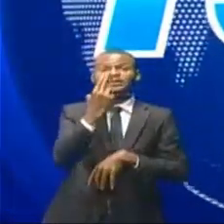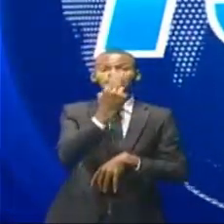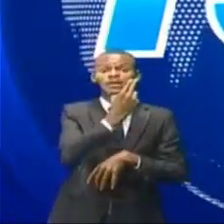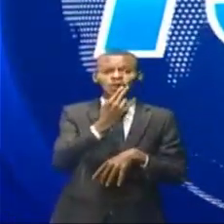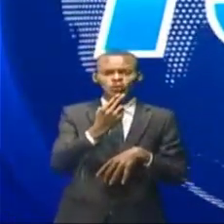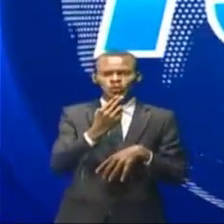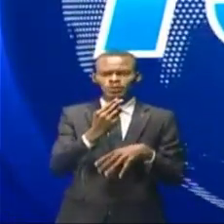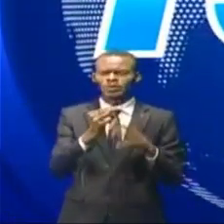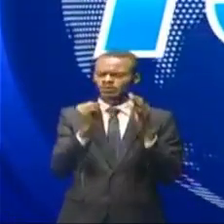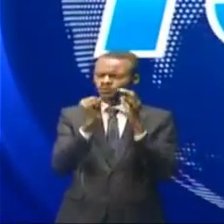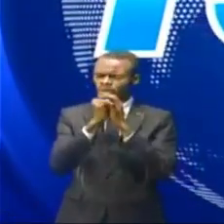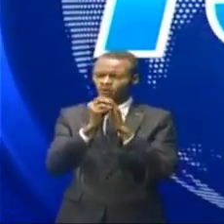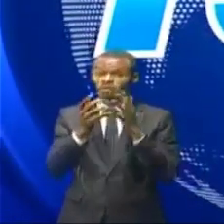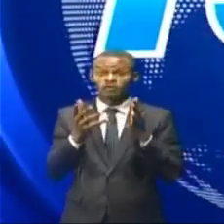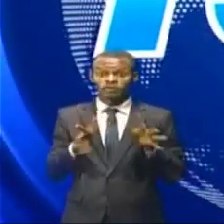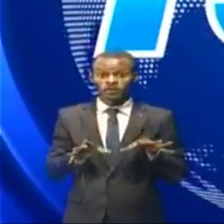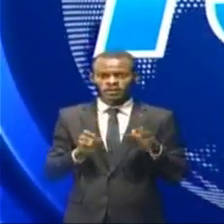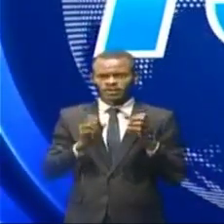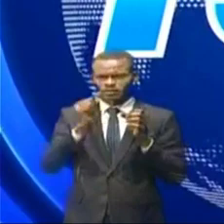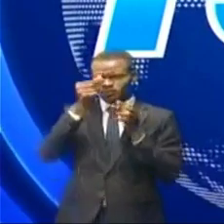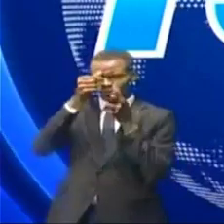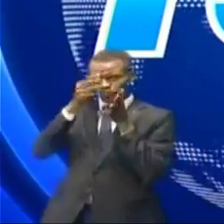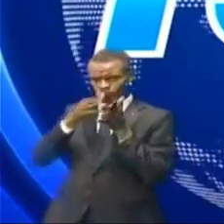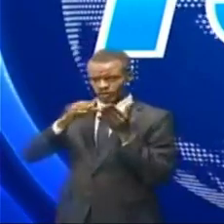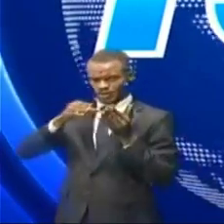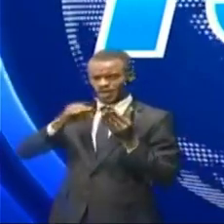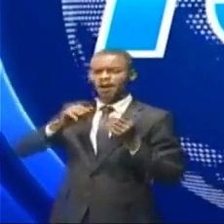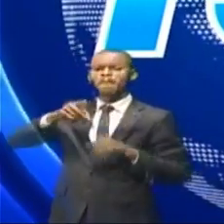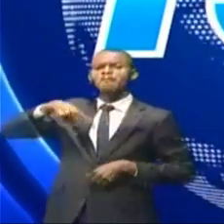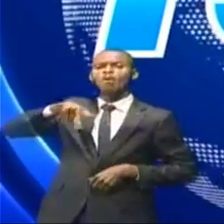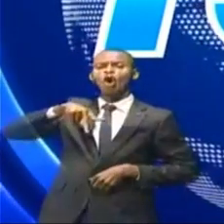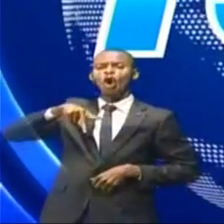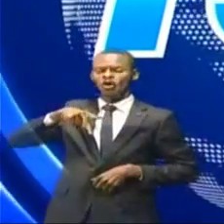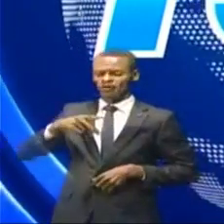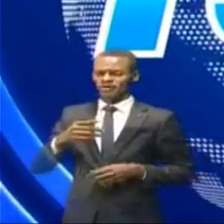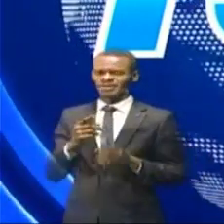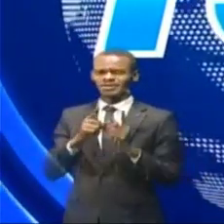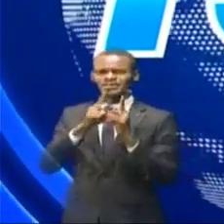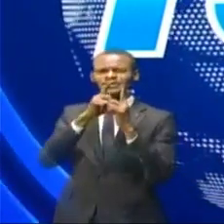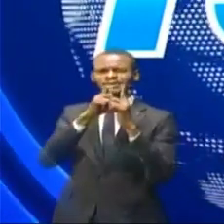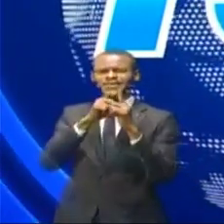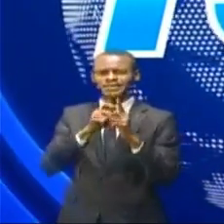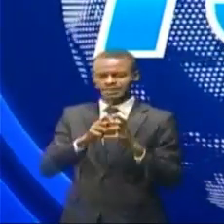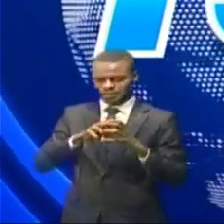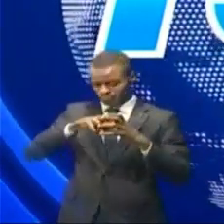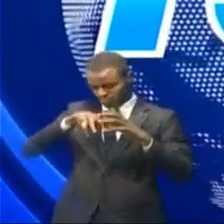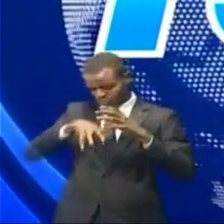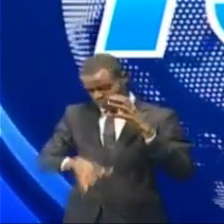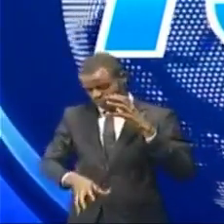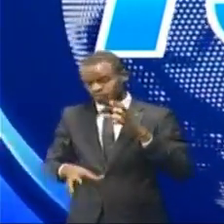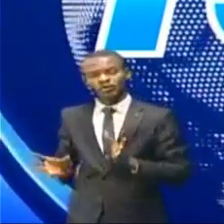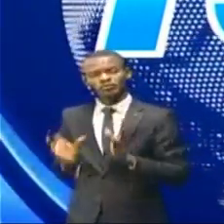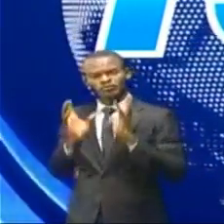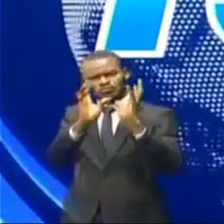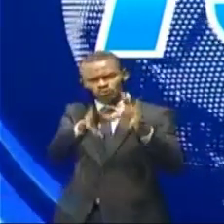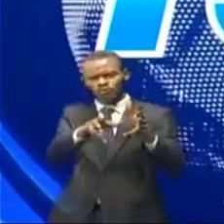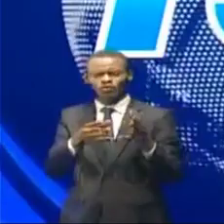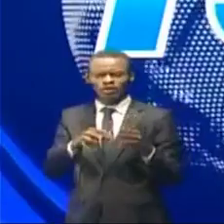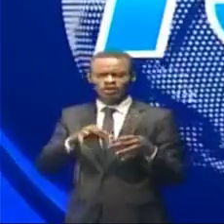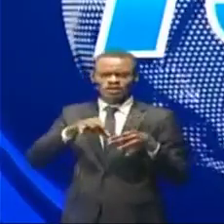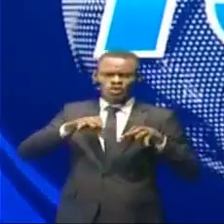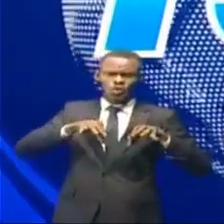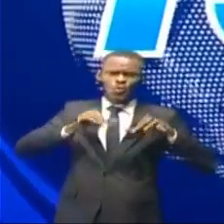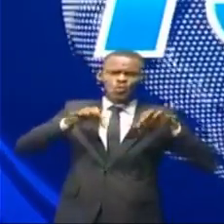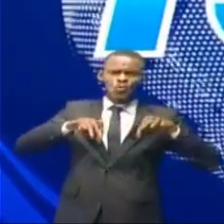posé par Fifi Masuka Saini, gouverneur de province, sac de maïs, huile, de la viande, légumes et autres ont été